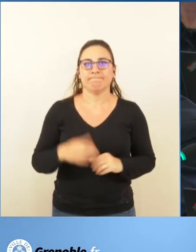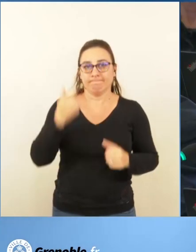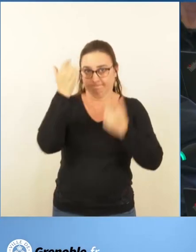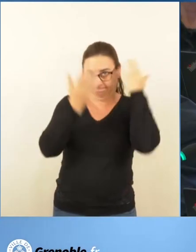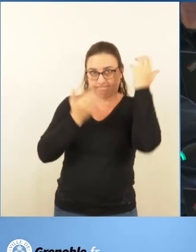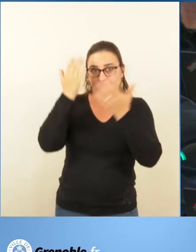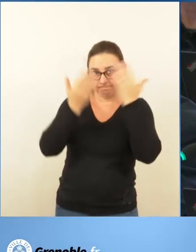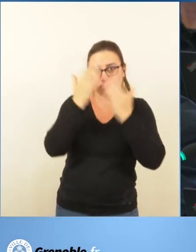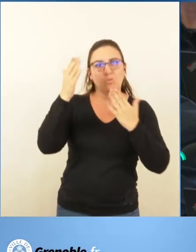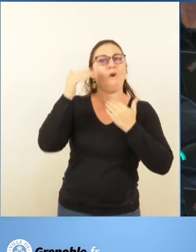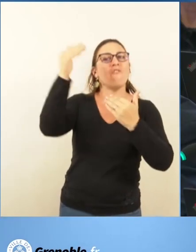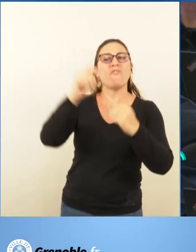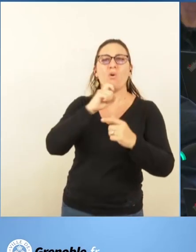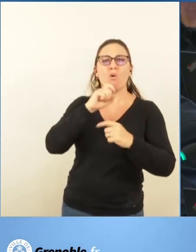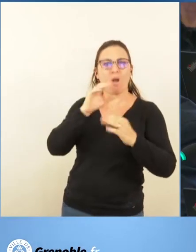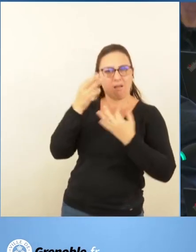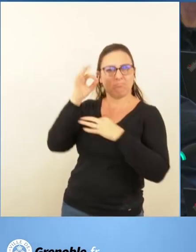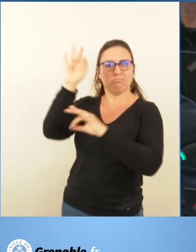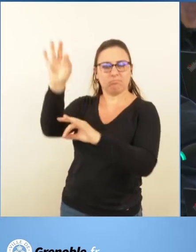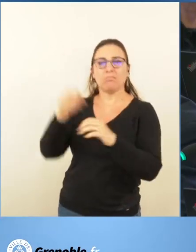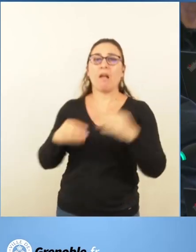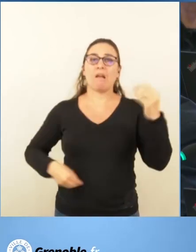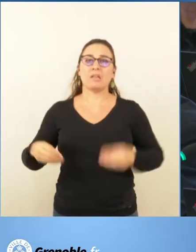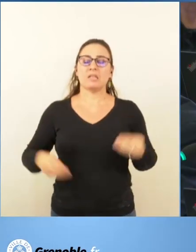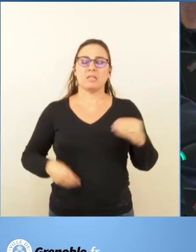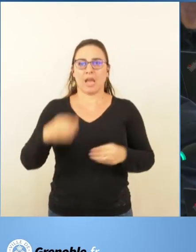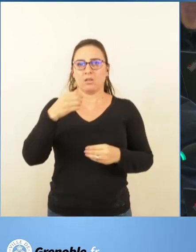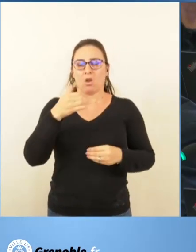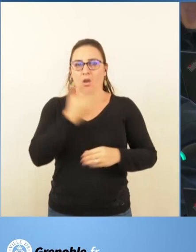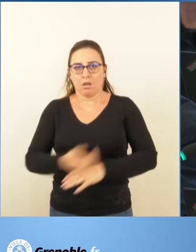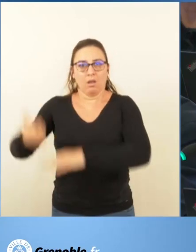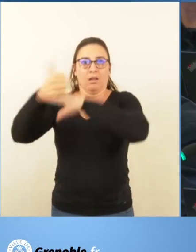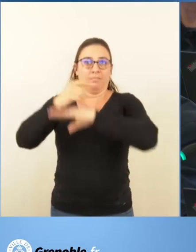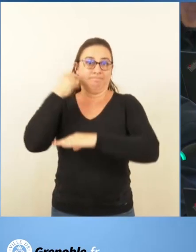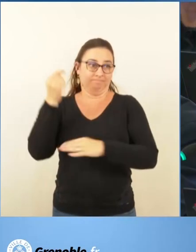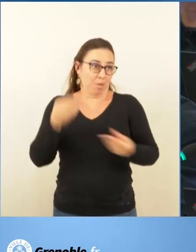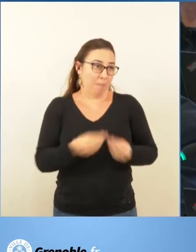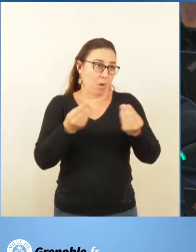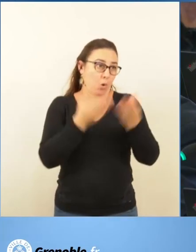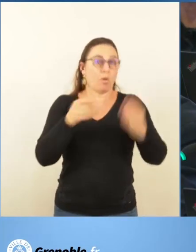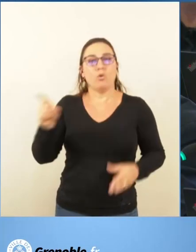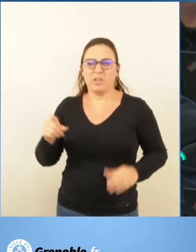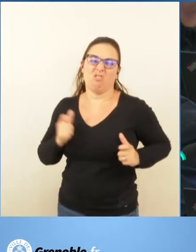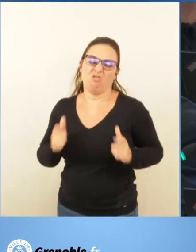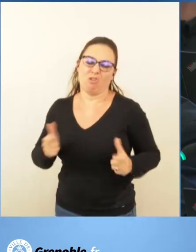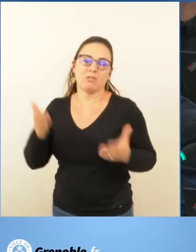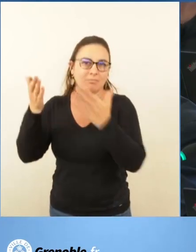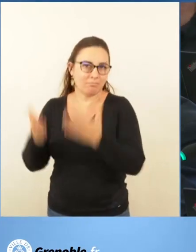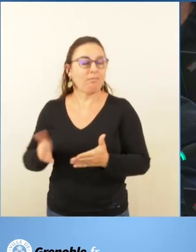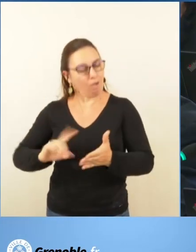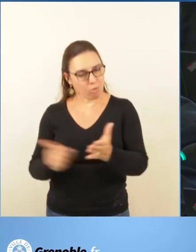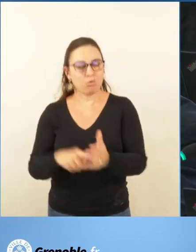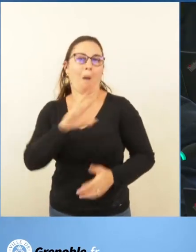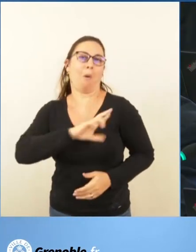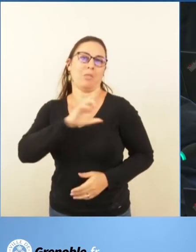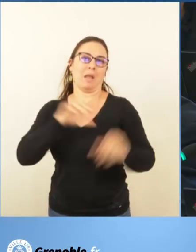liés au choix que vous ferez pour remplacer le directeur du musée qui malheureusement pour les Grenoblois mais heureusement pour lui fait valoir ses droits